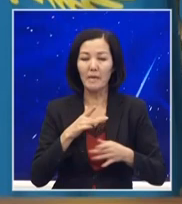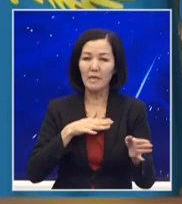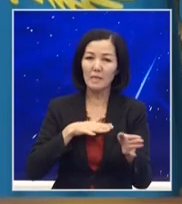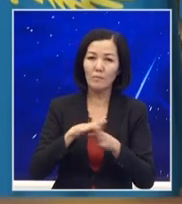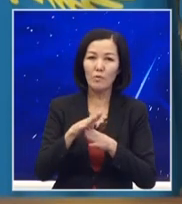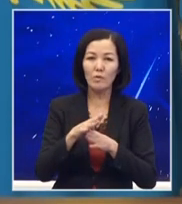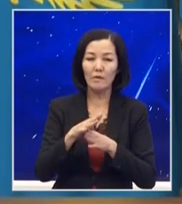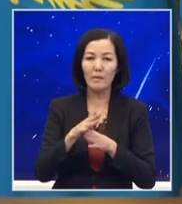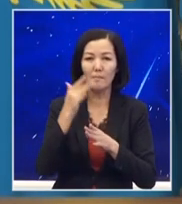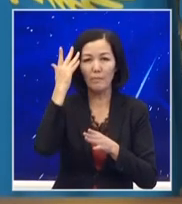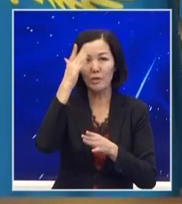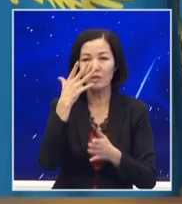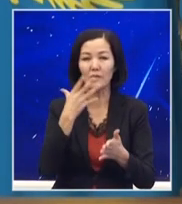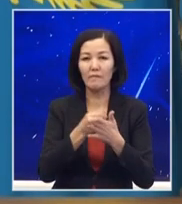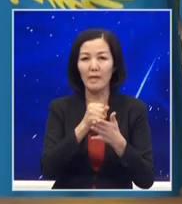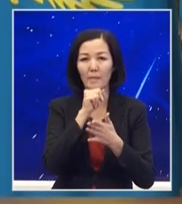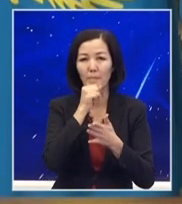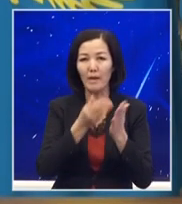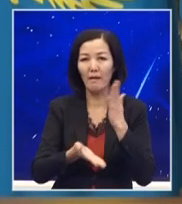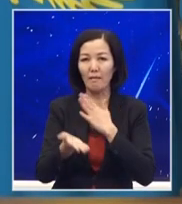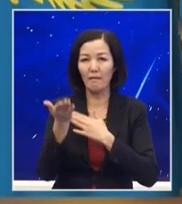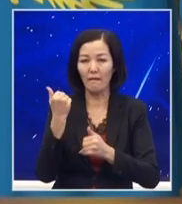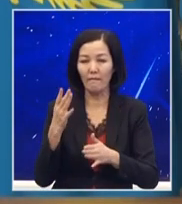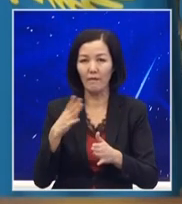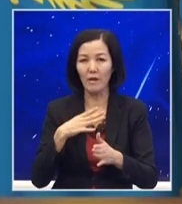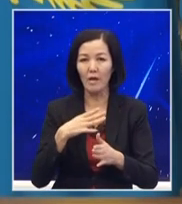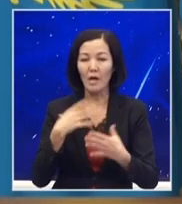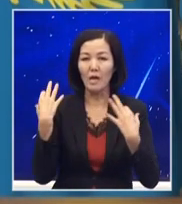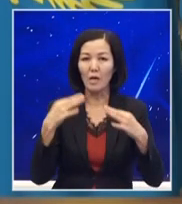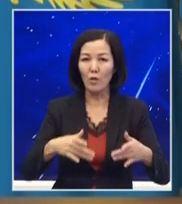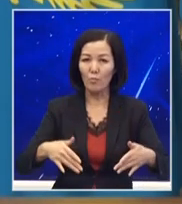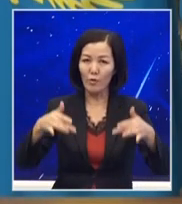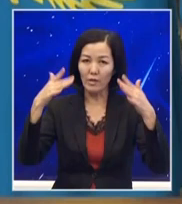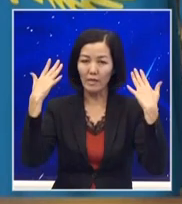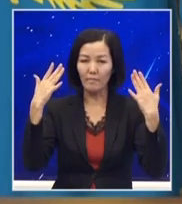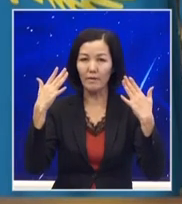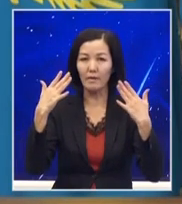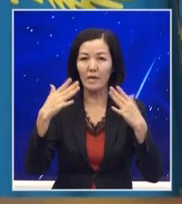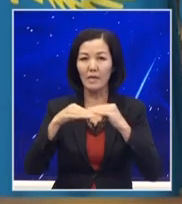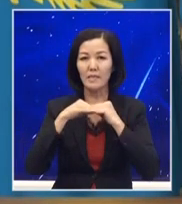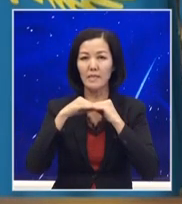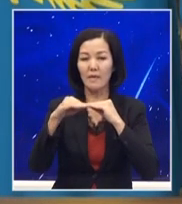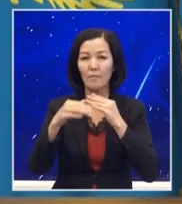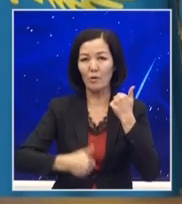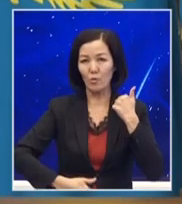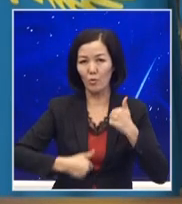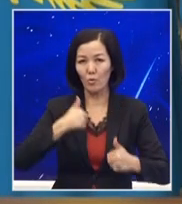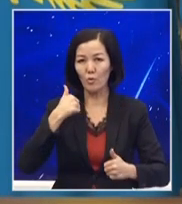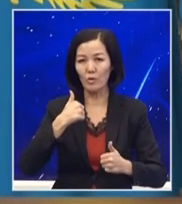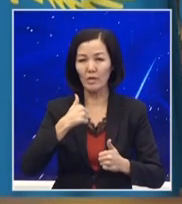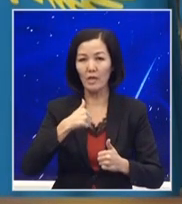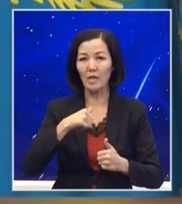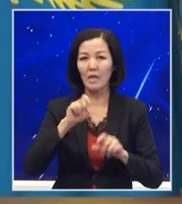многовековую мечту своих предков. И в голубое небо над просторами Великой Степи гордо взвился золотой